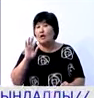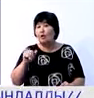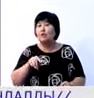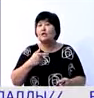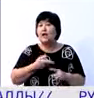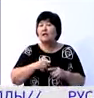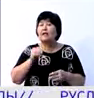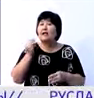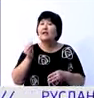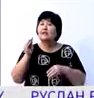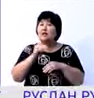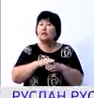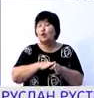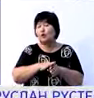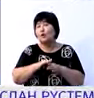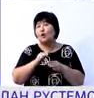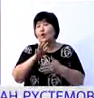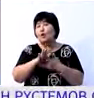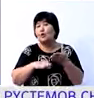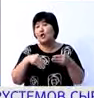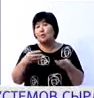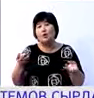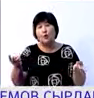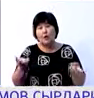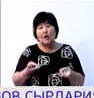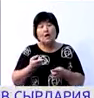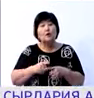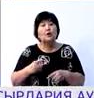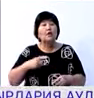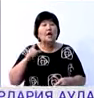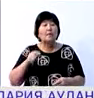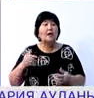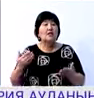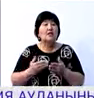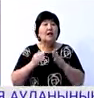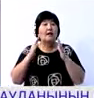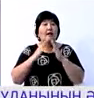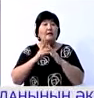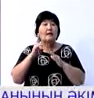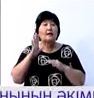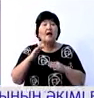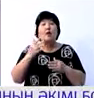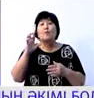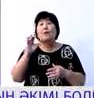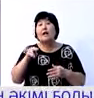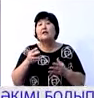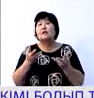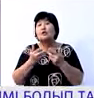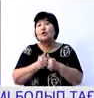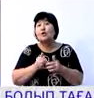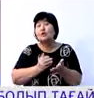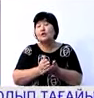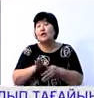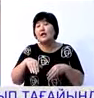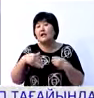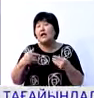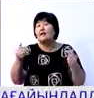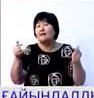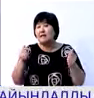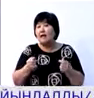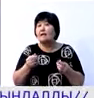аралығында салымшылар толық өтініштерін беруі керек. Сондай ақ мамандар жаңа пәтерлер балдық жүйе бойынша берілетінін жеткізді. Дәлірек